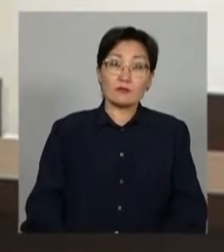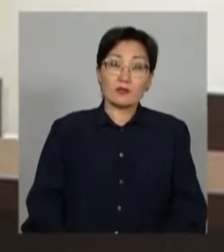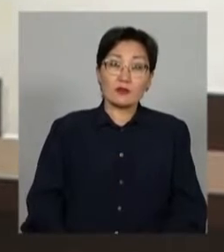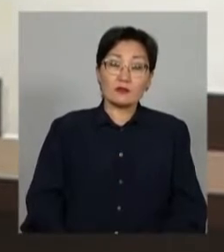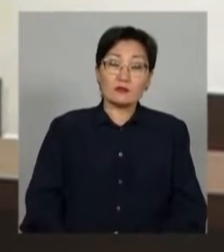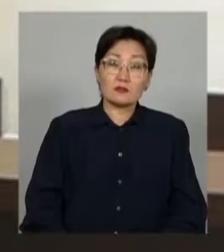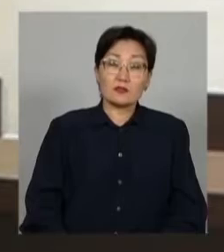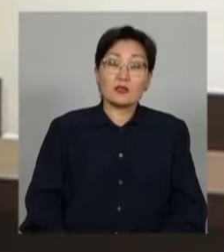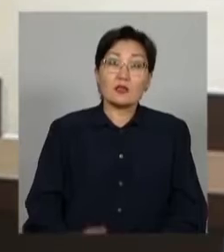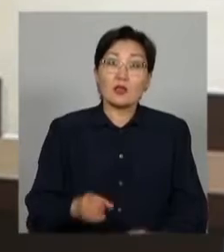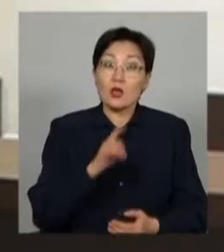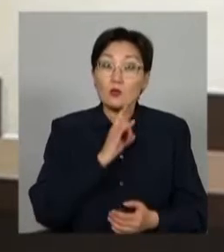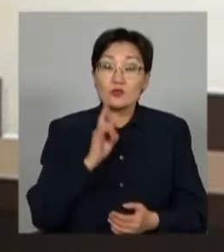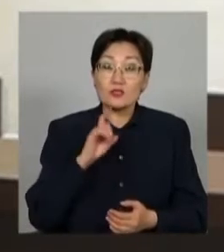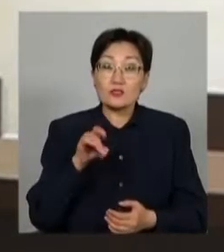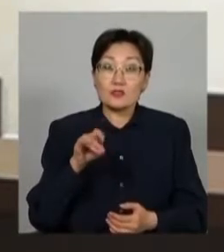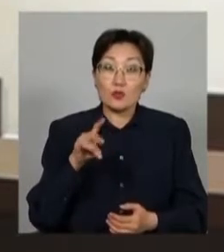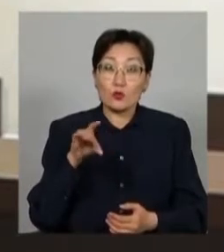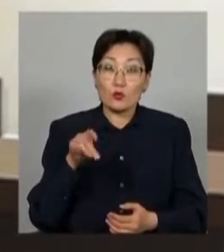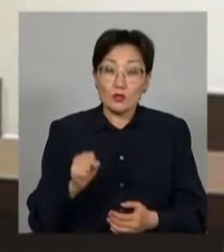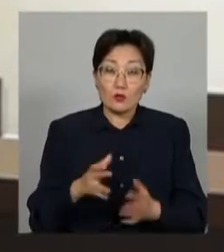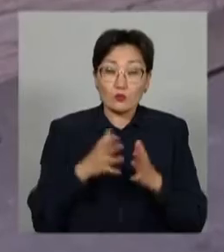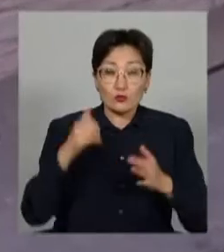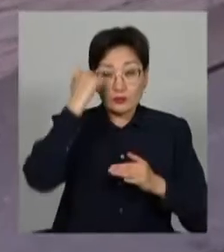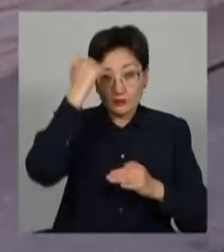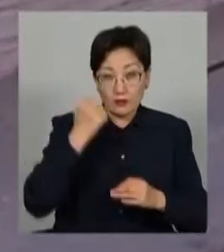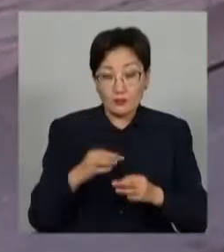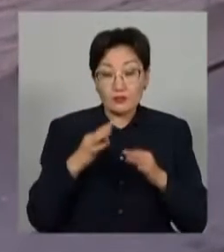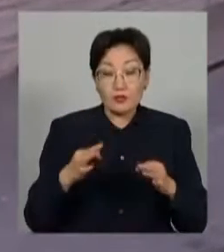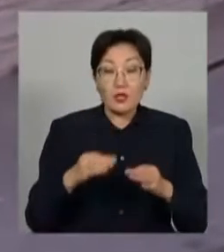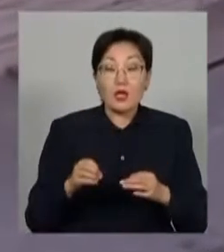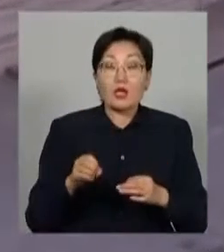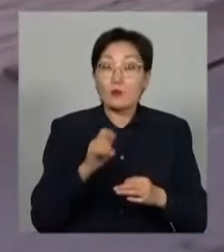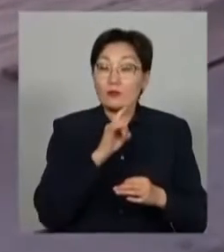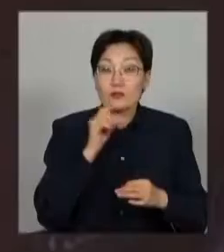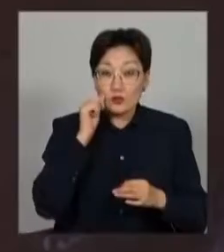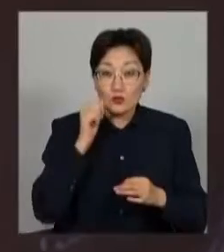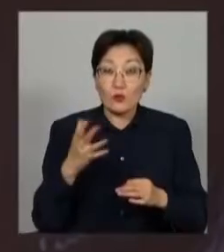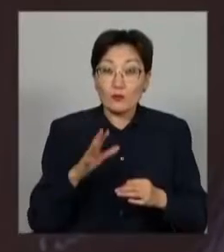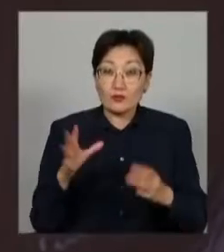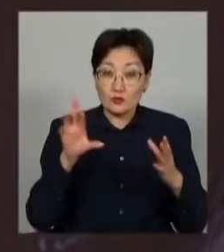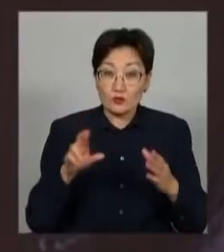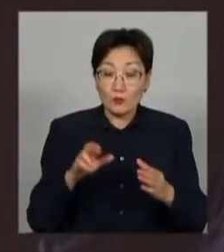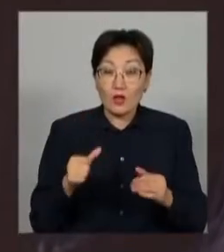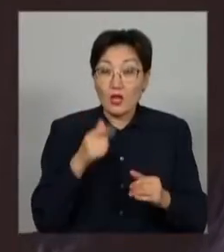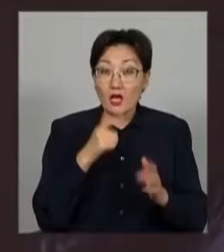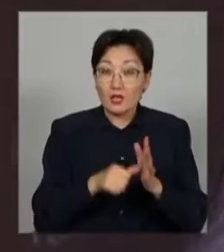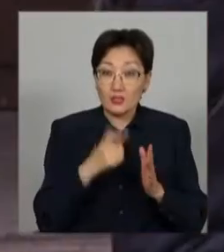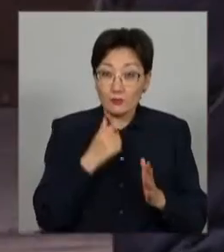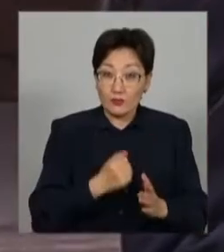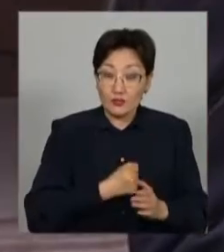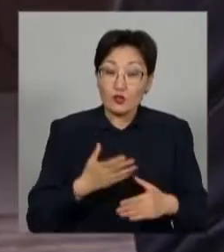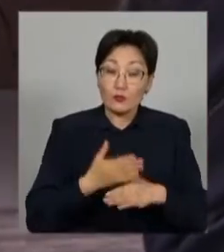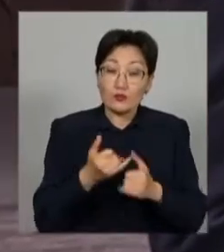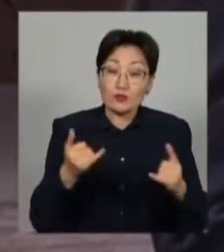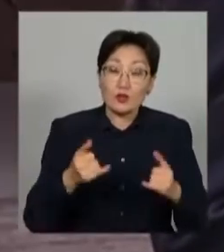Жаңа сол кісіге өте көп рахмет. Ал Евгений мен Айна қаңтардың 5-і күні 6 сарбазға көмек көрсеткен.